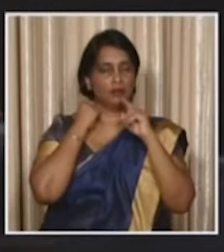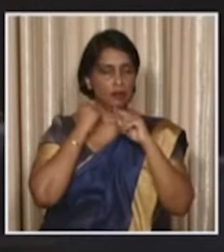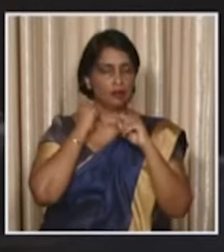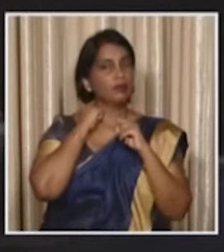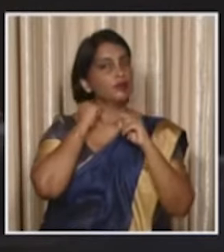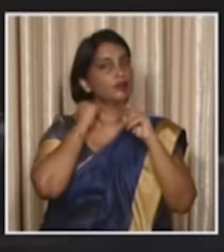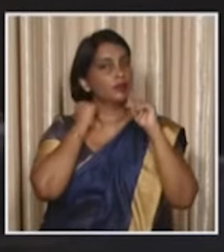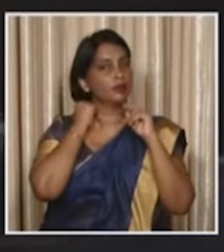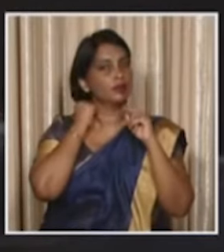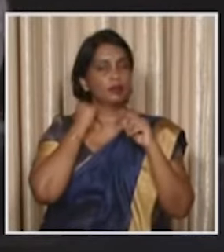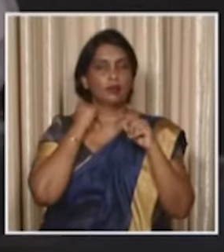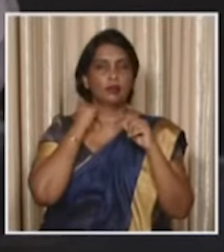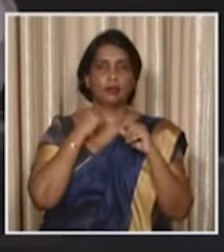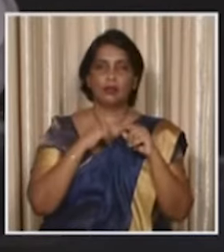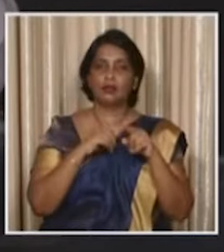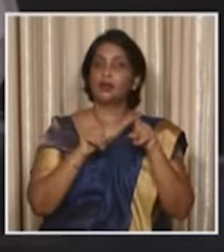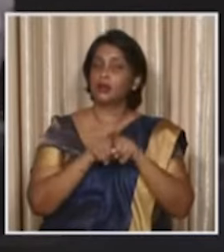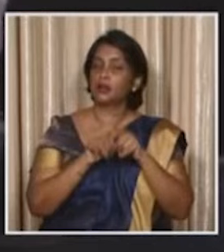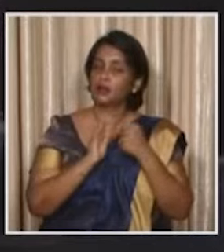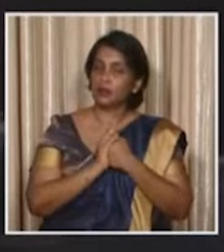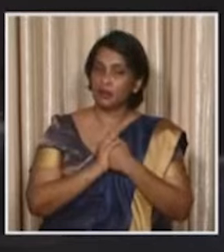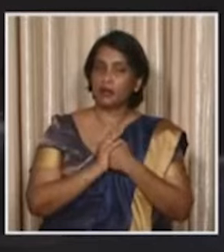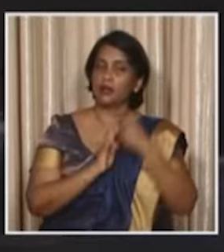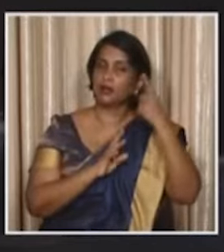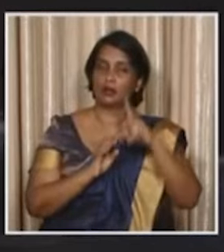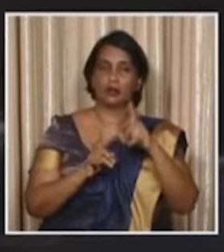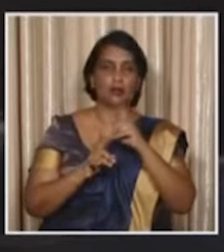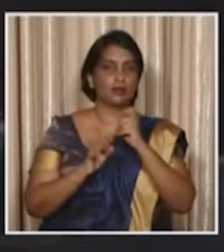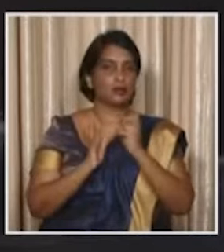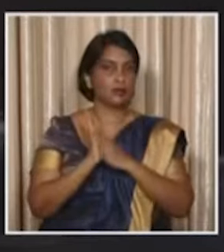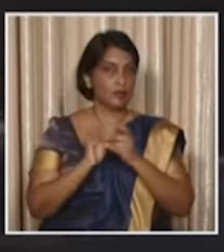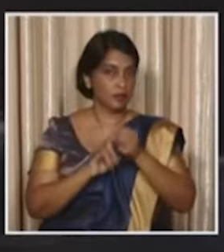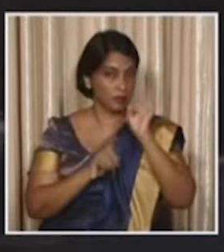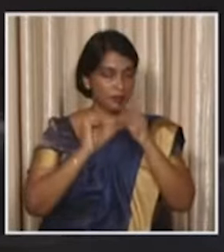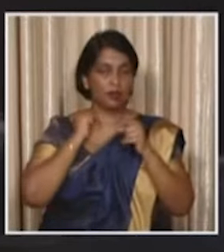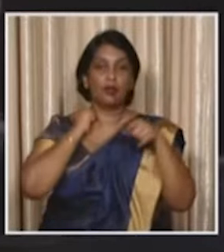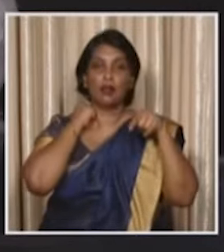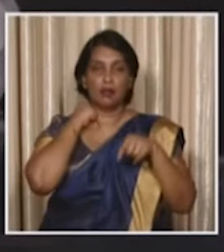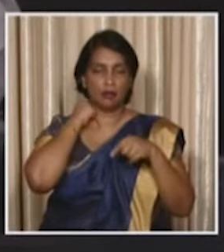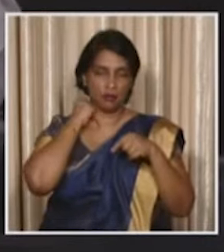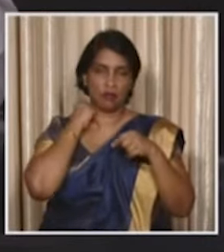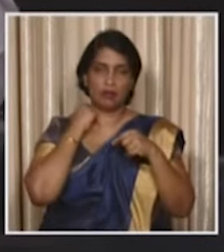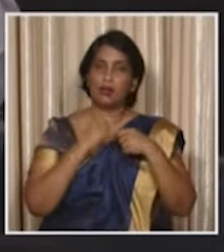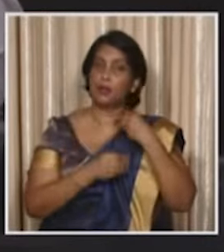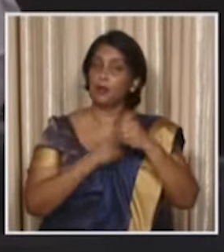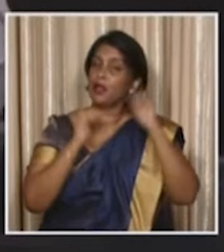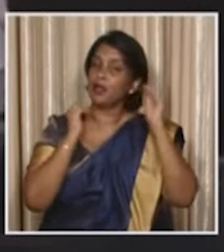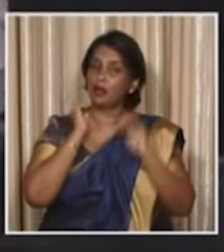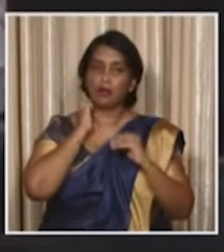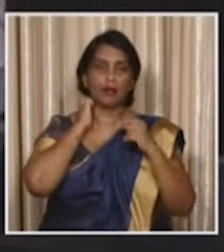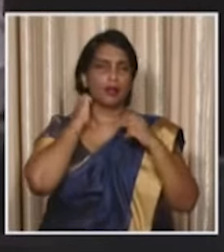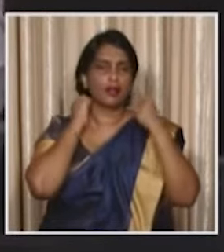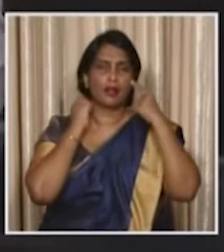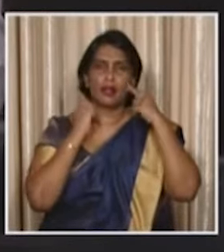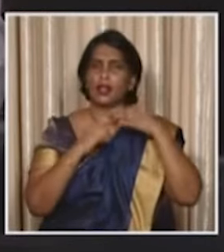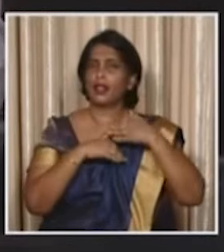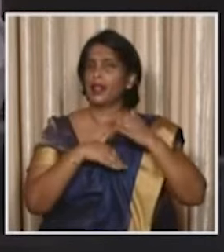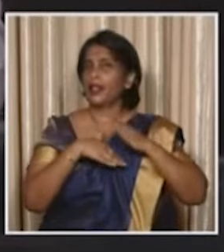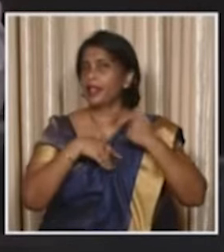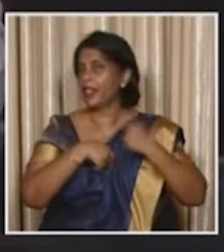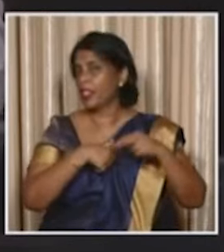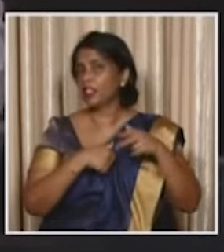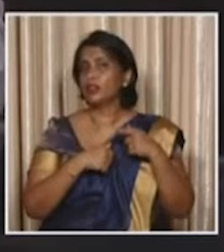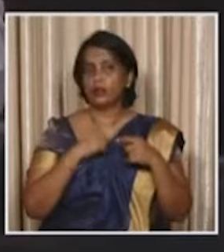තියෙන්නේ. ඒ වගේම ගරු නියෝජ්‍ය කාර්ක සභාපතිතුමනි, දැන් ආයෝජන අඩු වෙන්න මොකද්ද හේතුව?